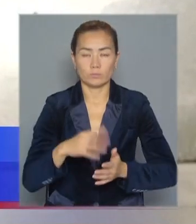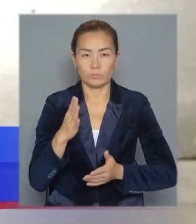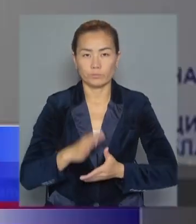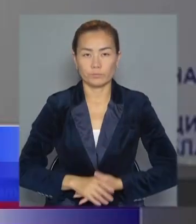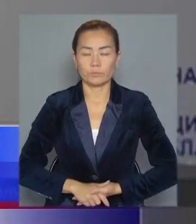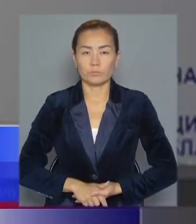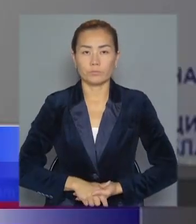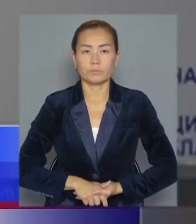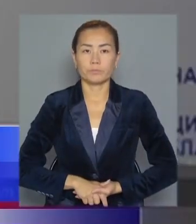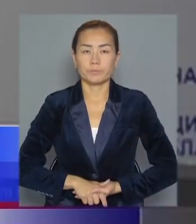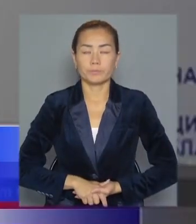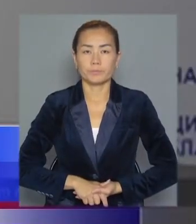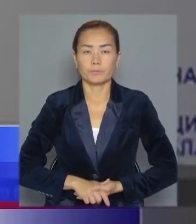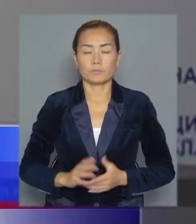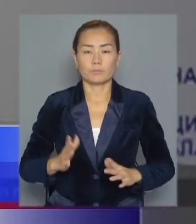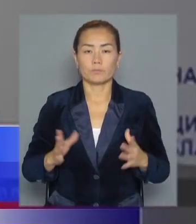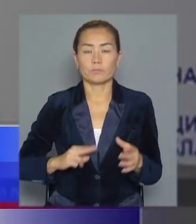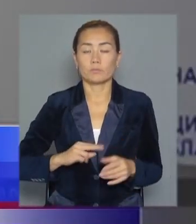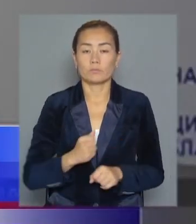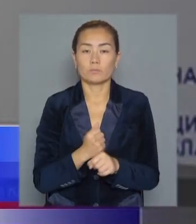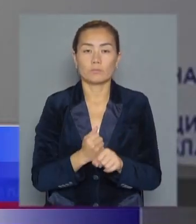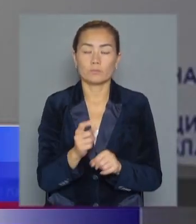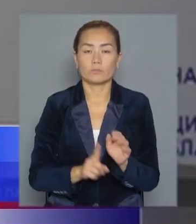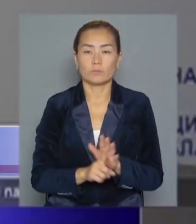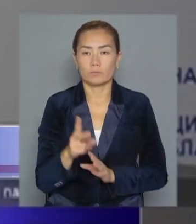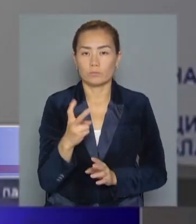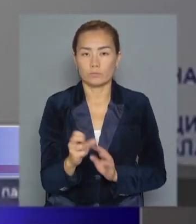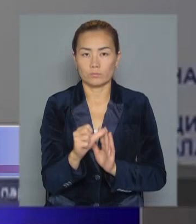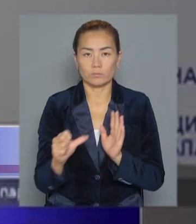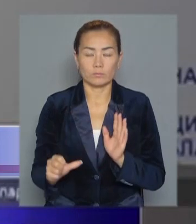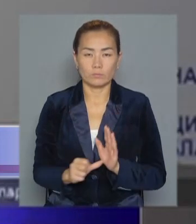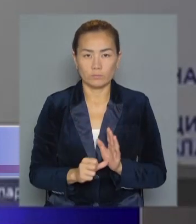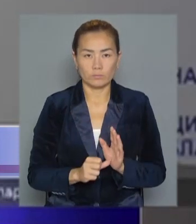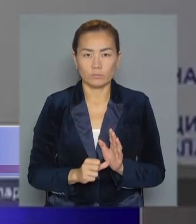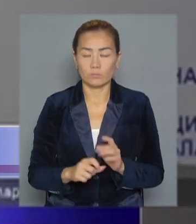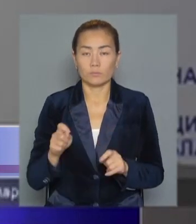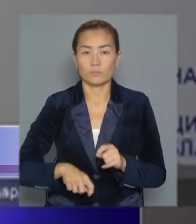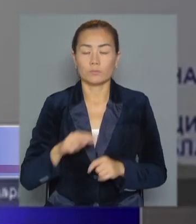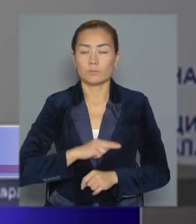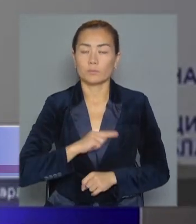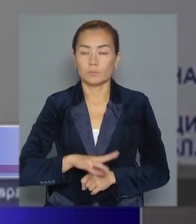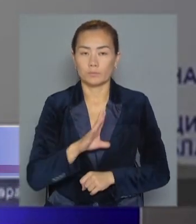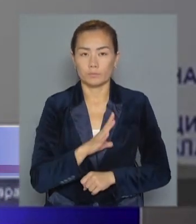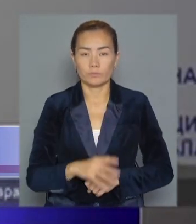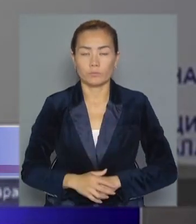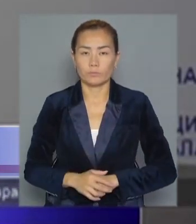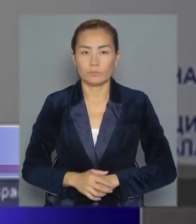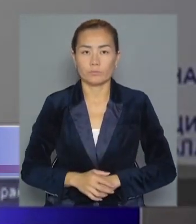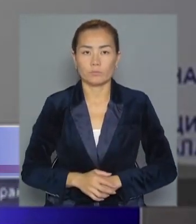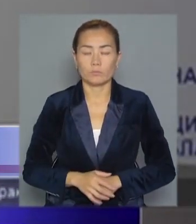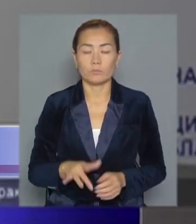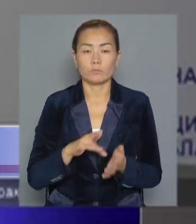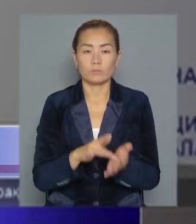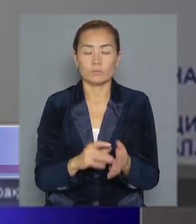жоспарда. Жылыту маусымына дайындық басталғаннан бері 216 рейд жүргізіліп, аралау